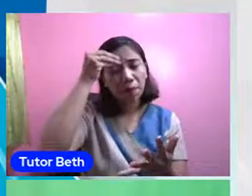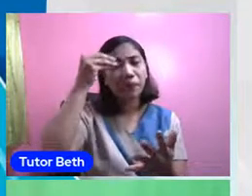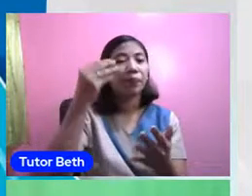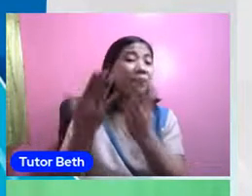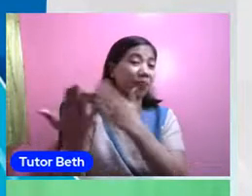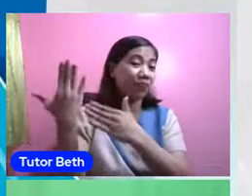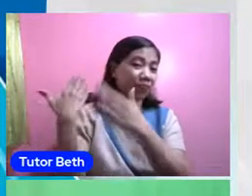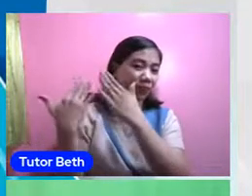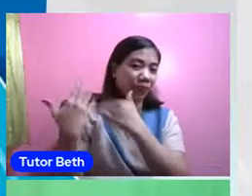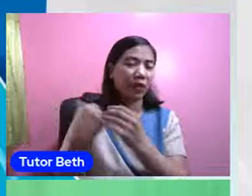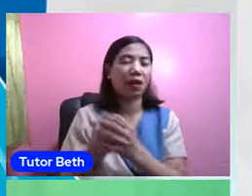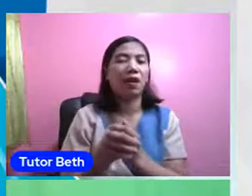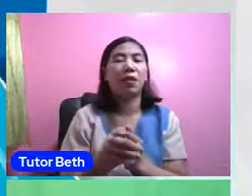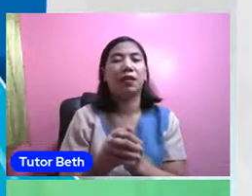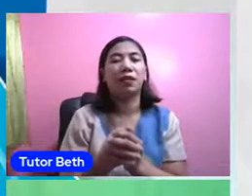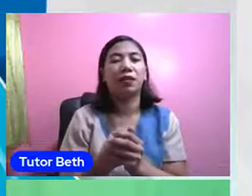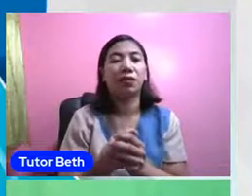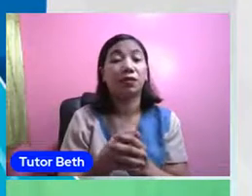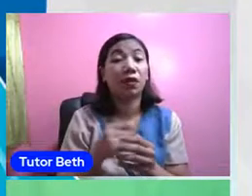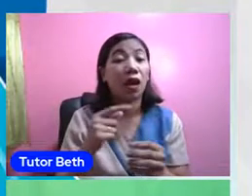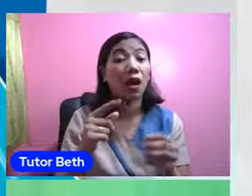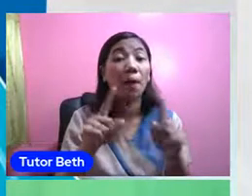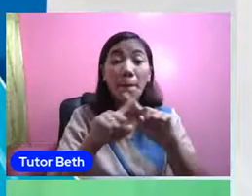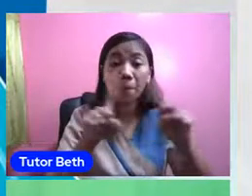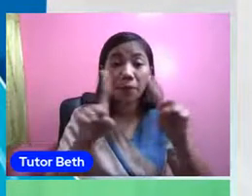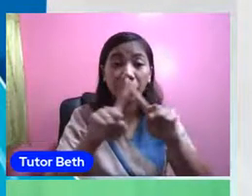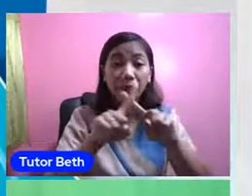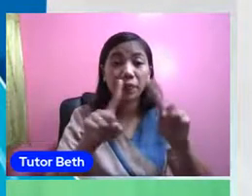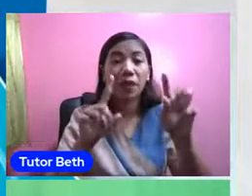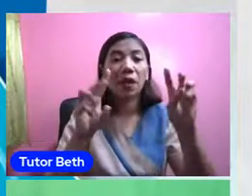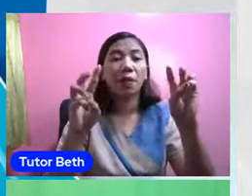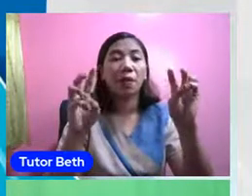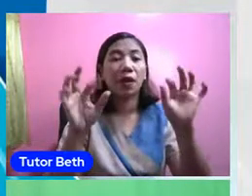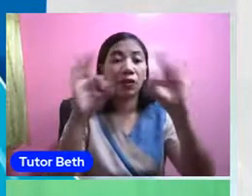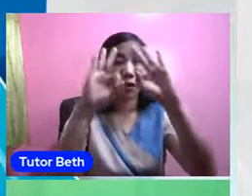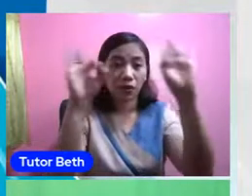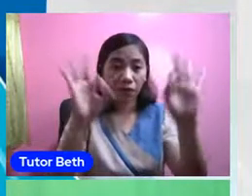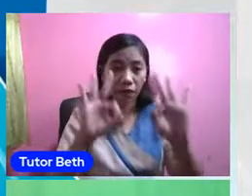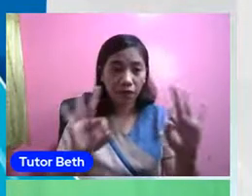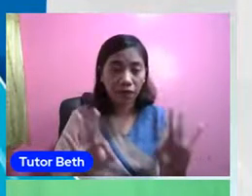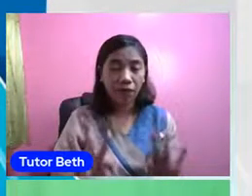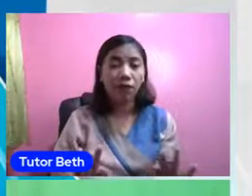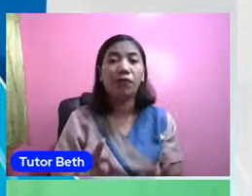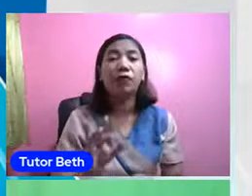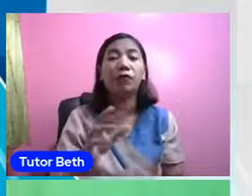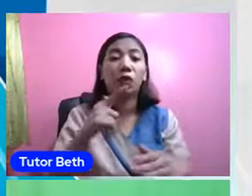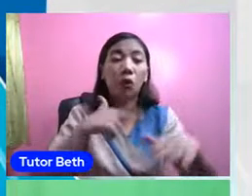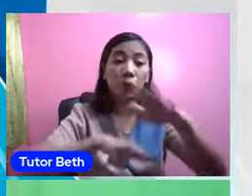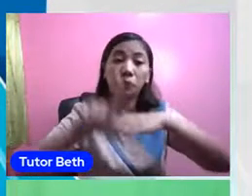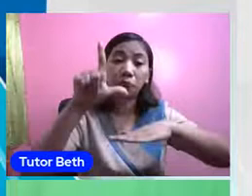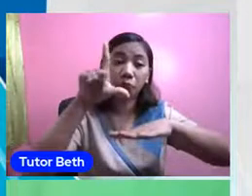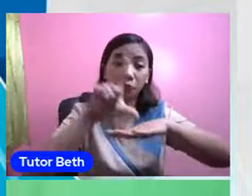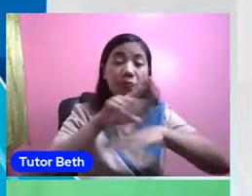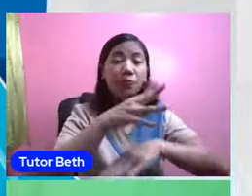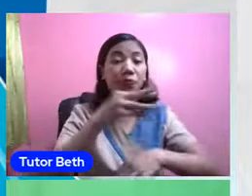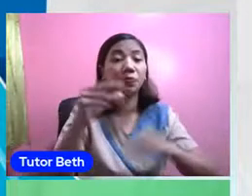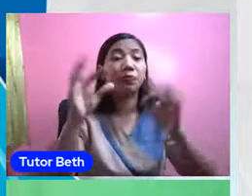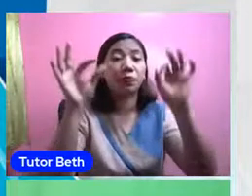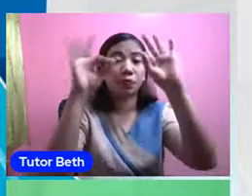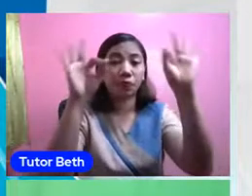sa iba't ibang anyong lupa at anyong tubig. Ang gagawin lang ninyo,